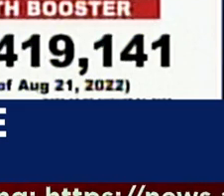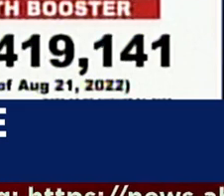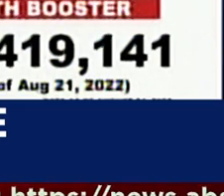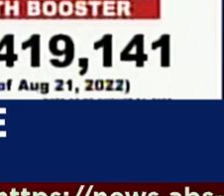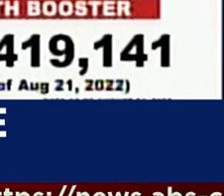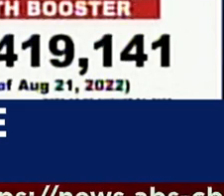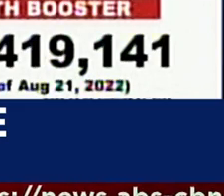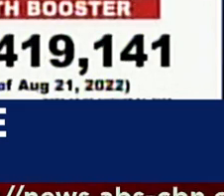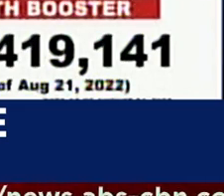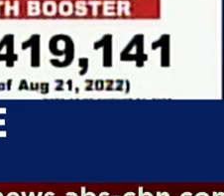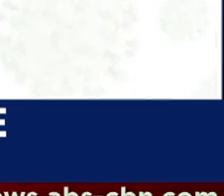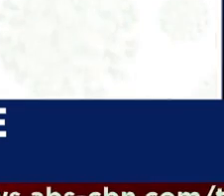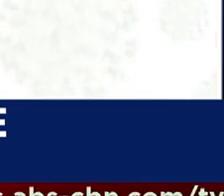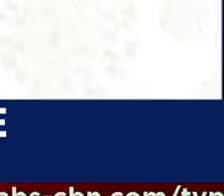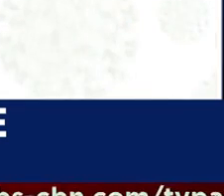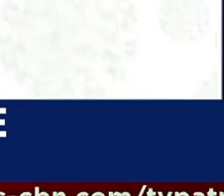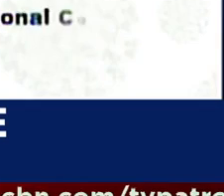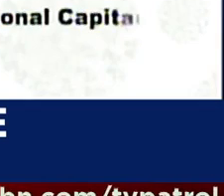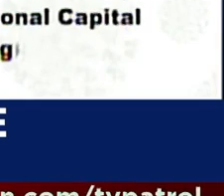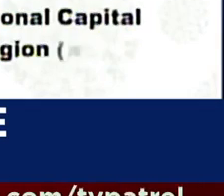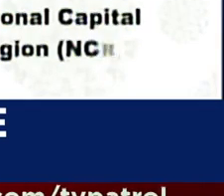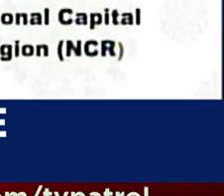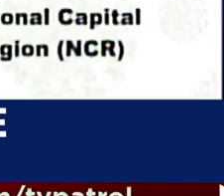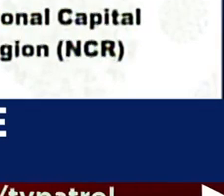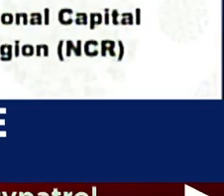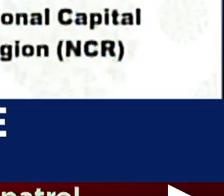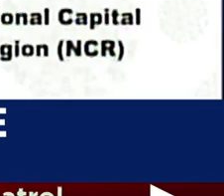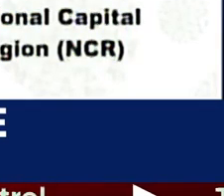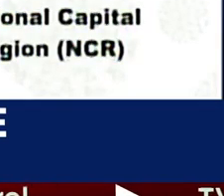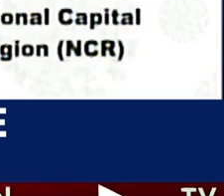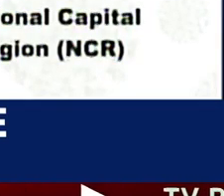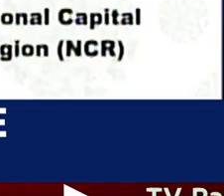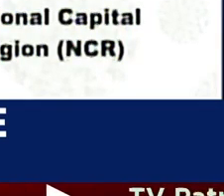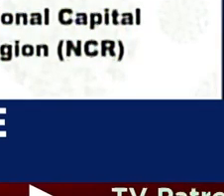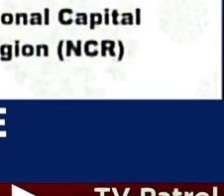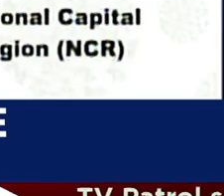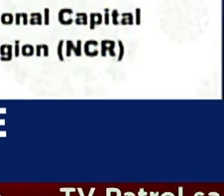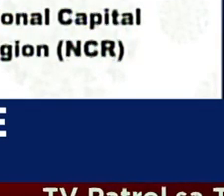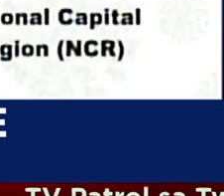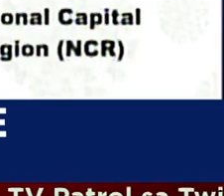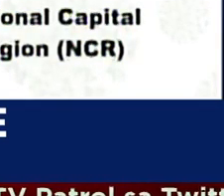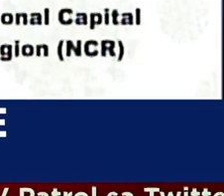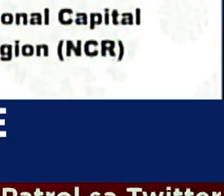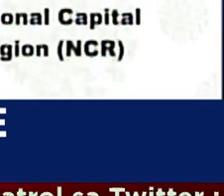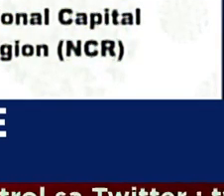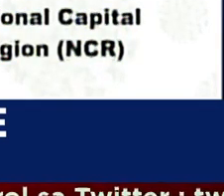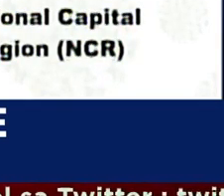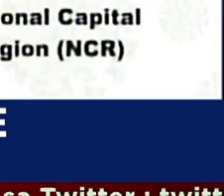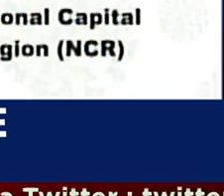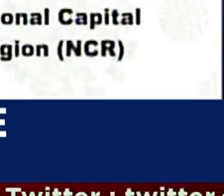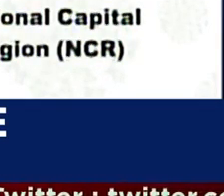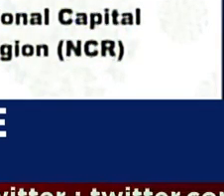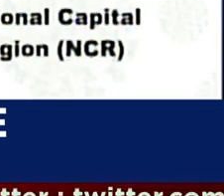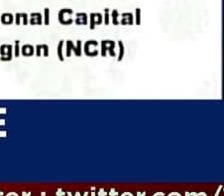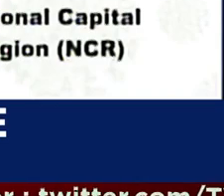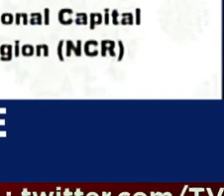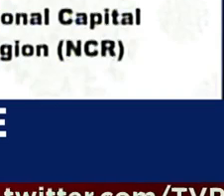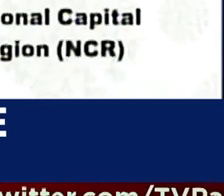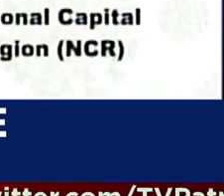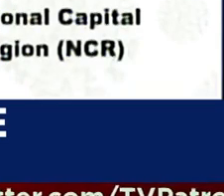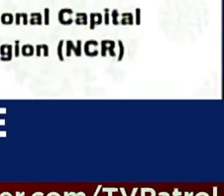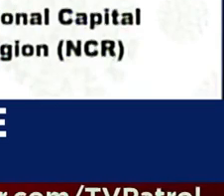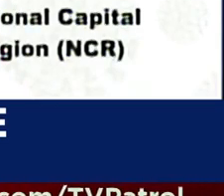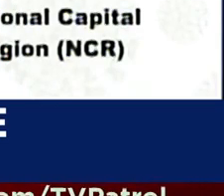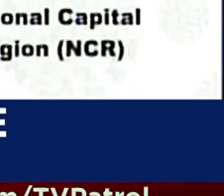mga pagtitipon-tipon no, sa mga iba't ibang forms of gatherings. At alam naman natin